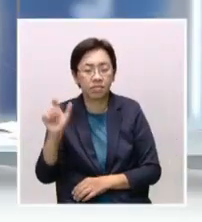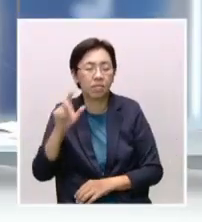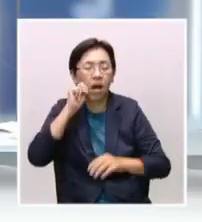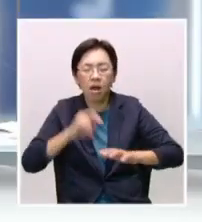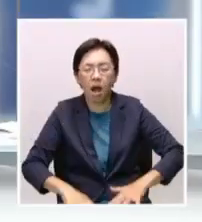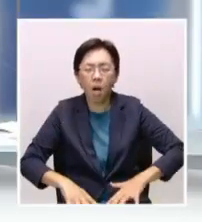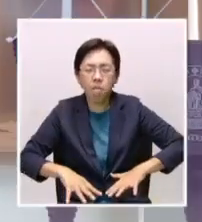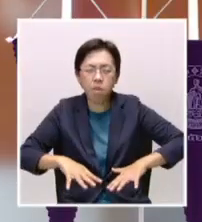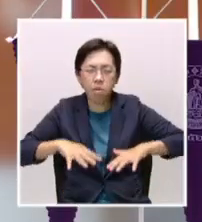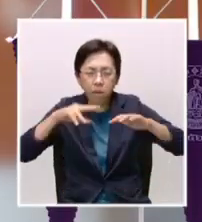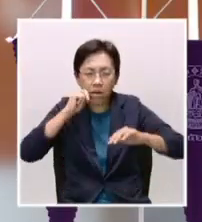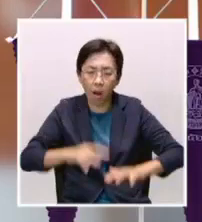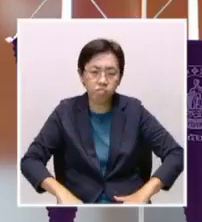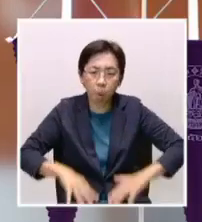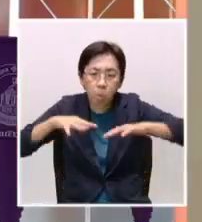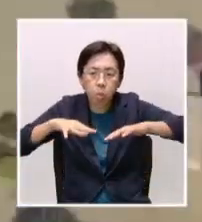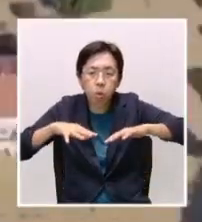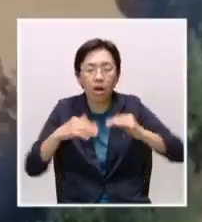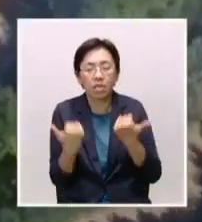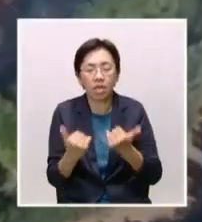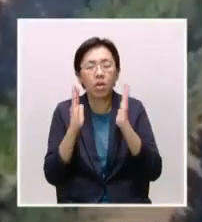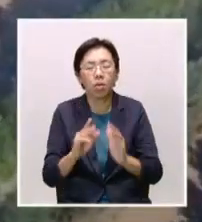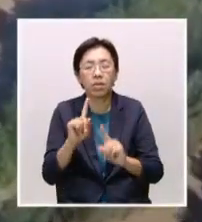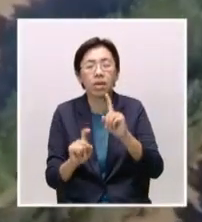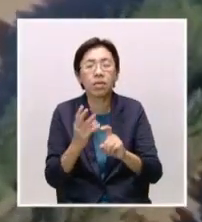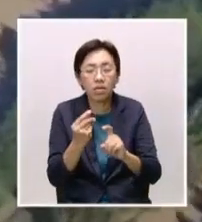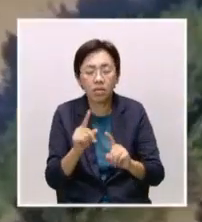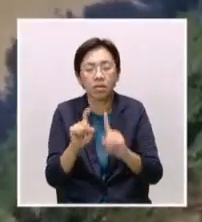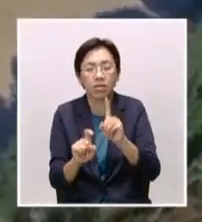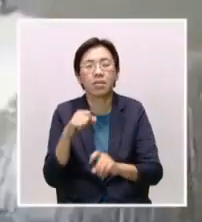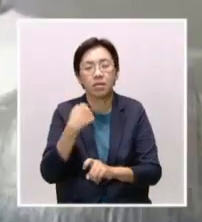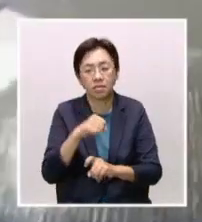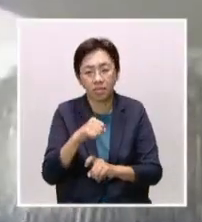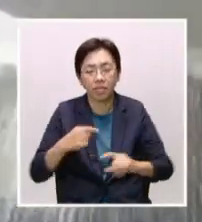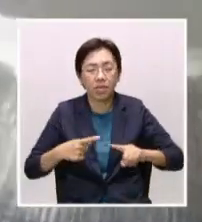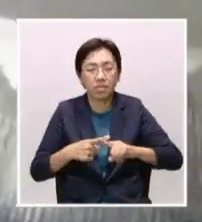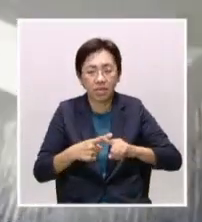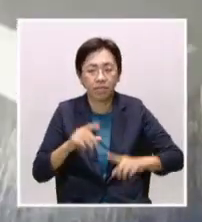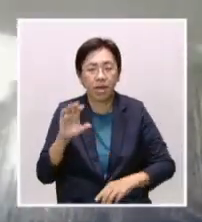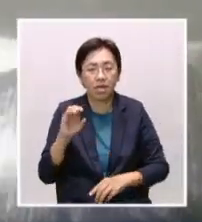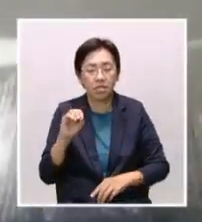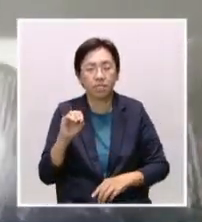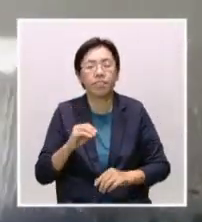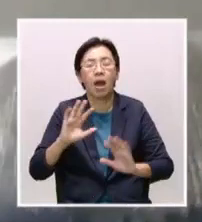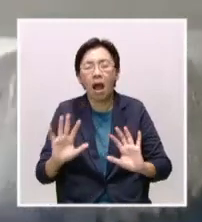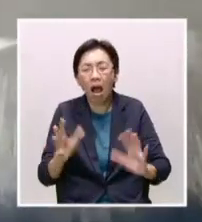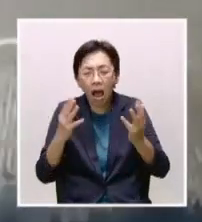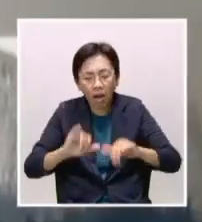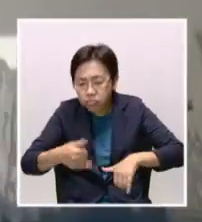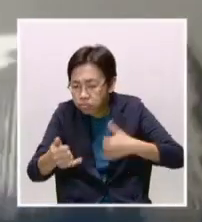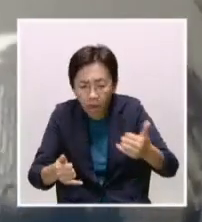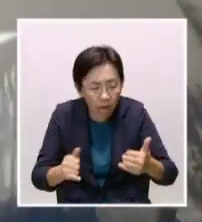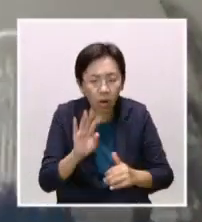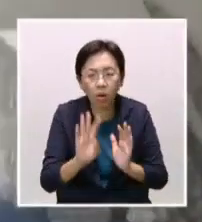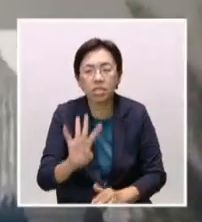มฉับพลันตอนนี้มีรายงานของยอดผู้เสียชีวิตแล้วนะคะอยู่ที่10รายด้วยกันบาดเจ็บ50รายและสูญหายอีก4